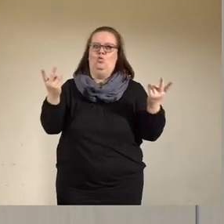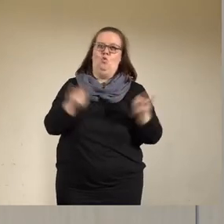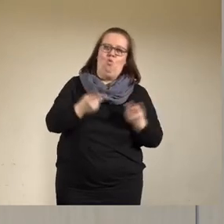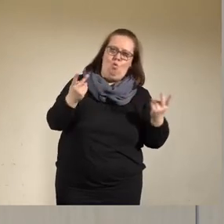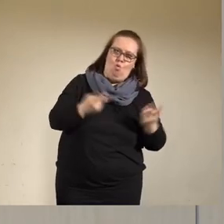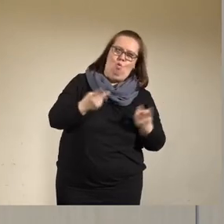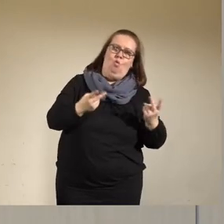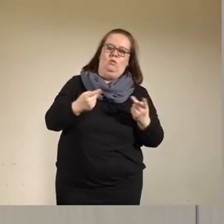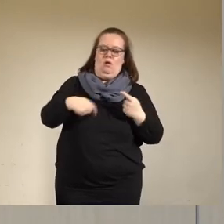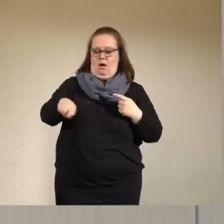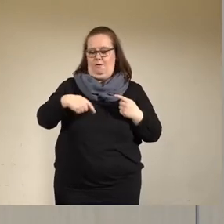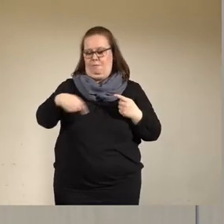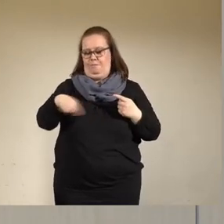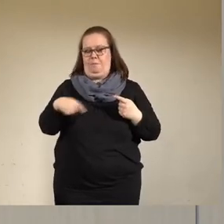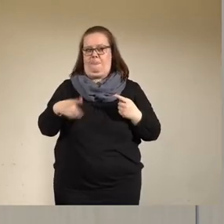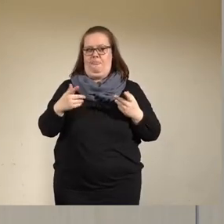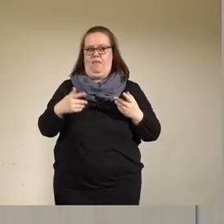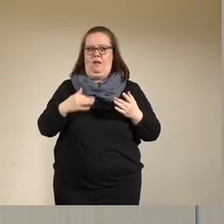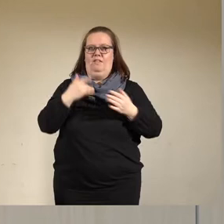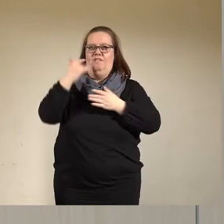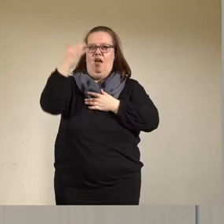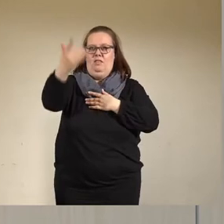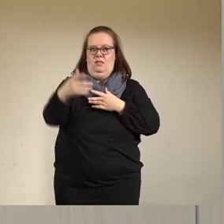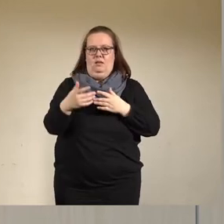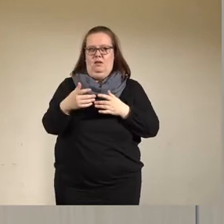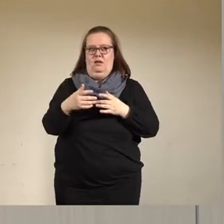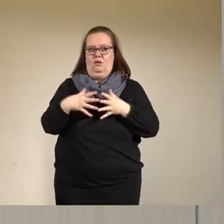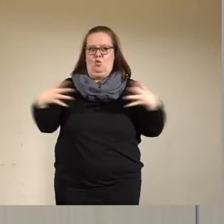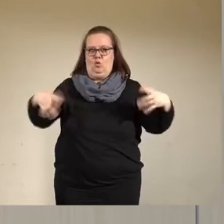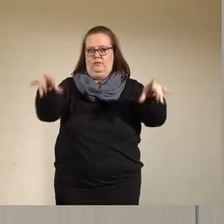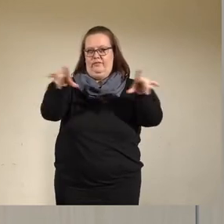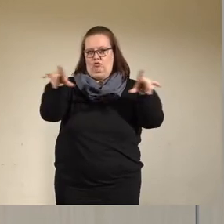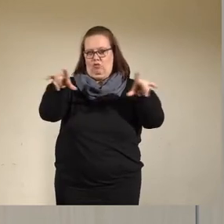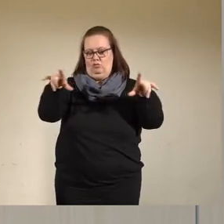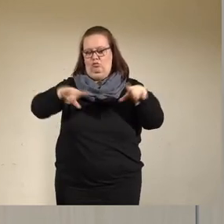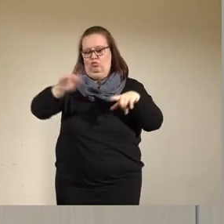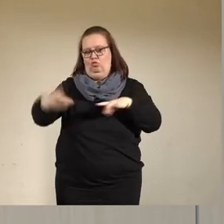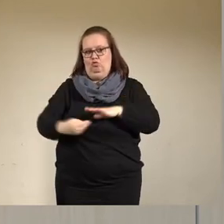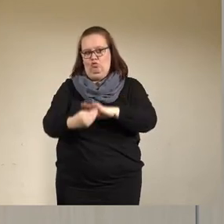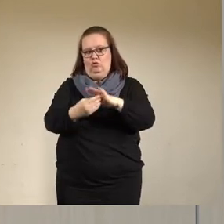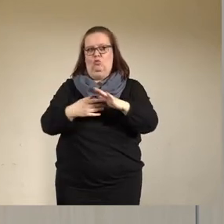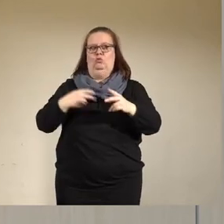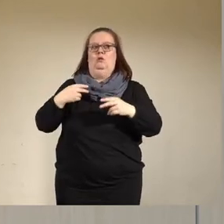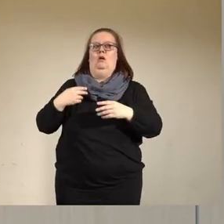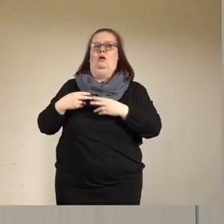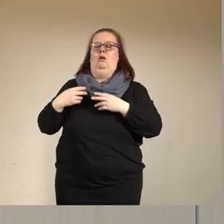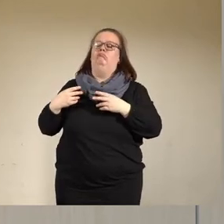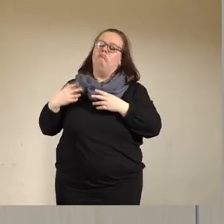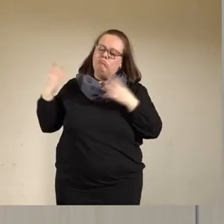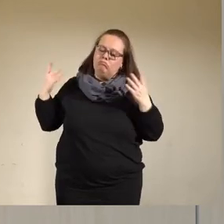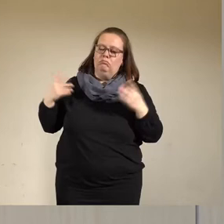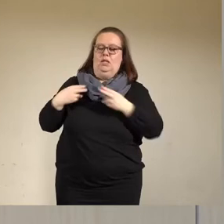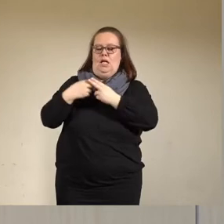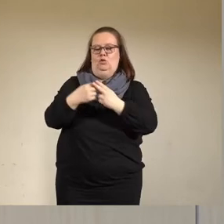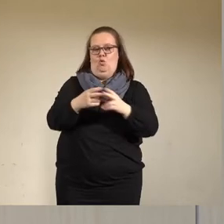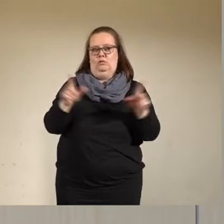noch in Not geraten werdende Großveranstaltungen oder Traditionsveranstaltungen oder die